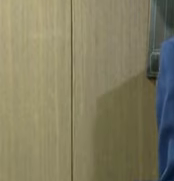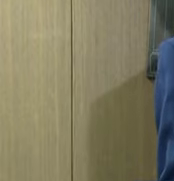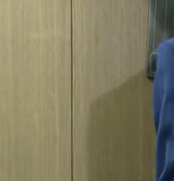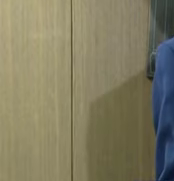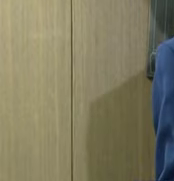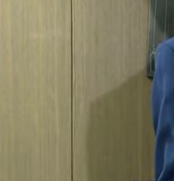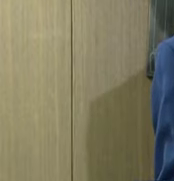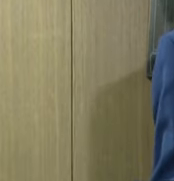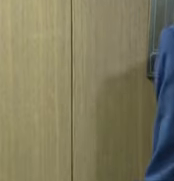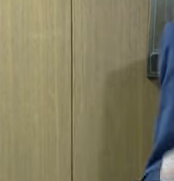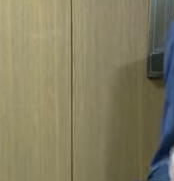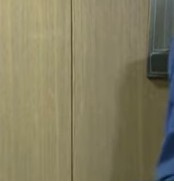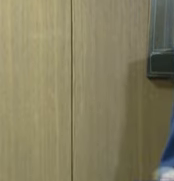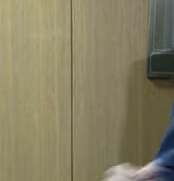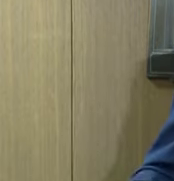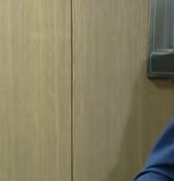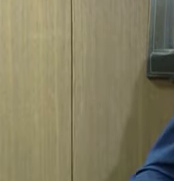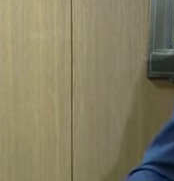رأس هذه المؤسسة.